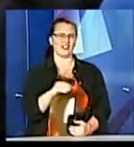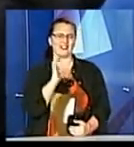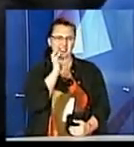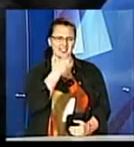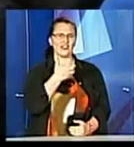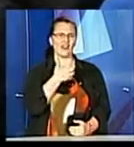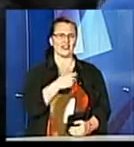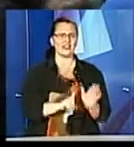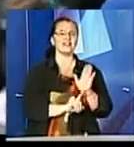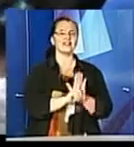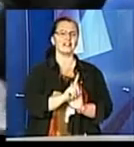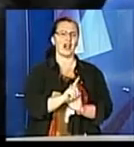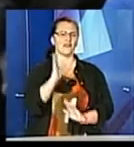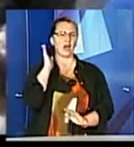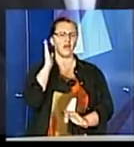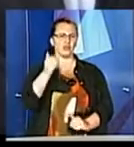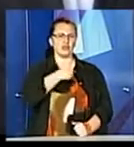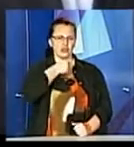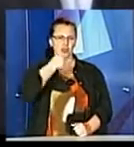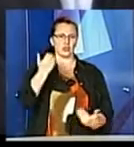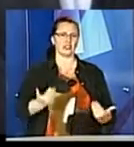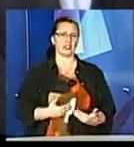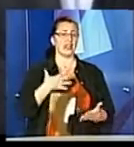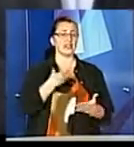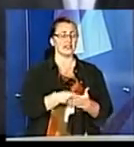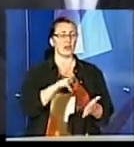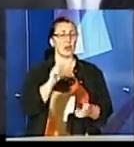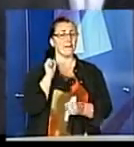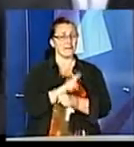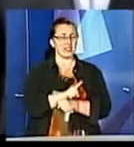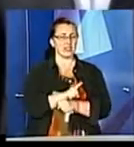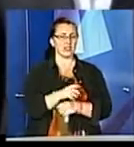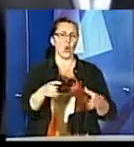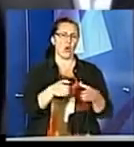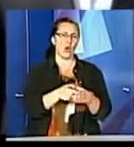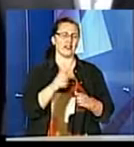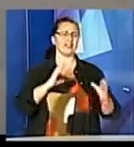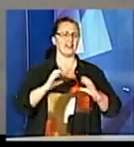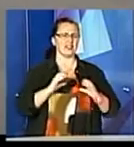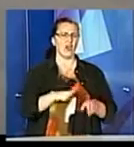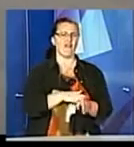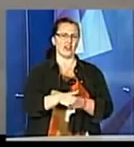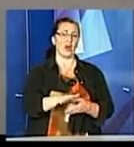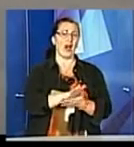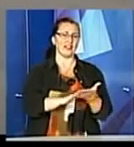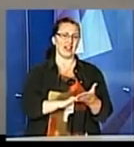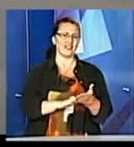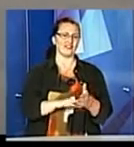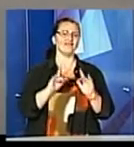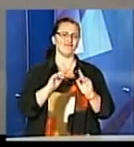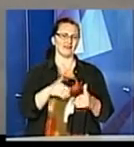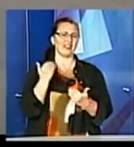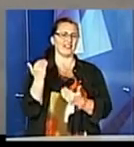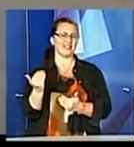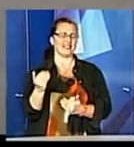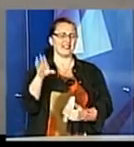серйозний старт в майбутнє доросле життя. Свою місію колектив ліцею виконав, а далі – справа за хлопцями. Адже саме на